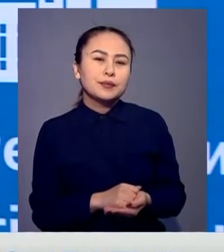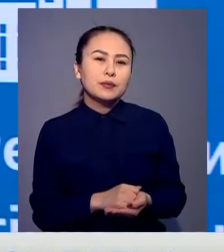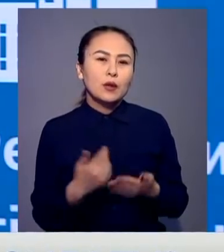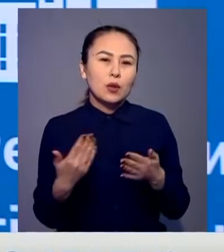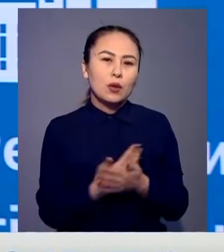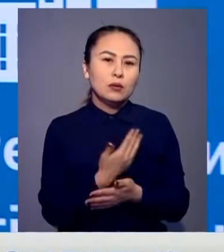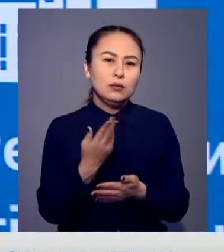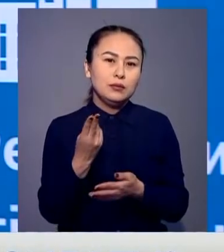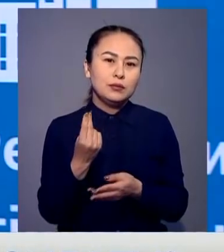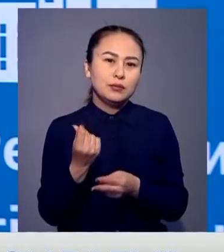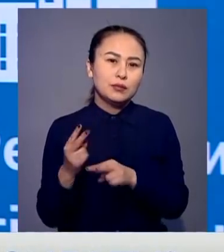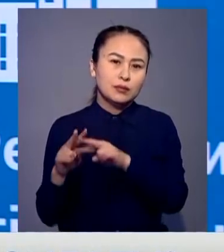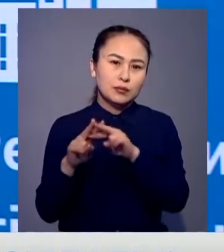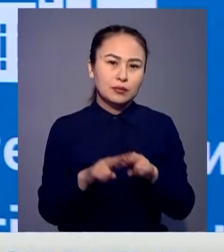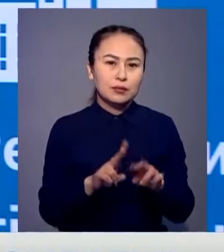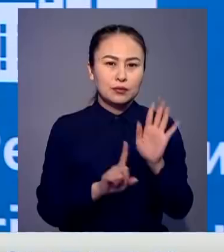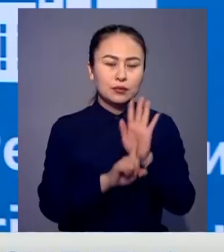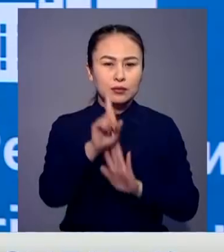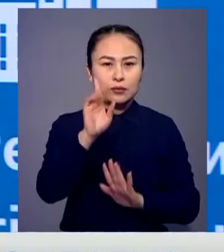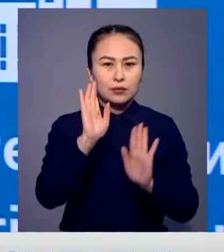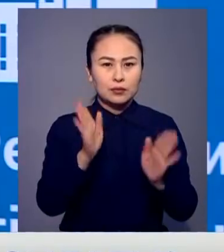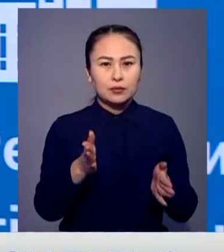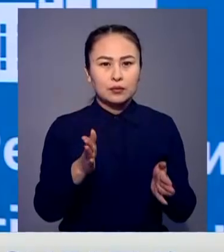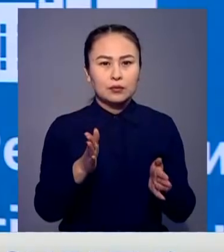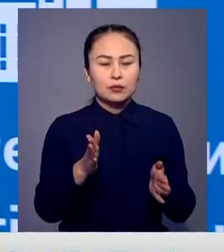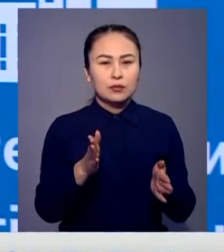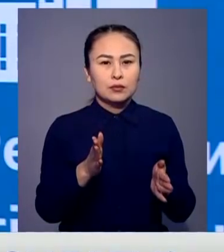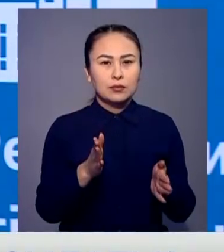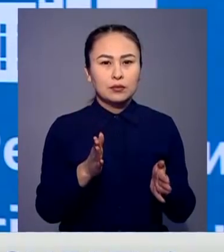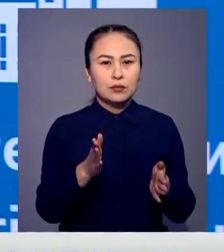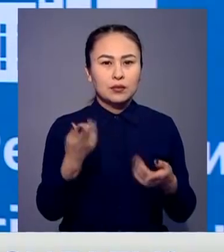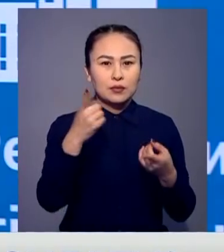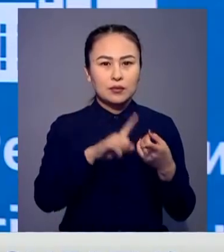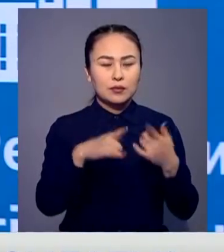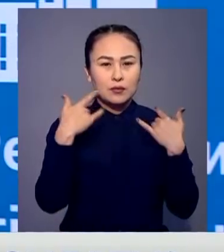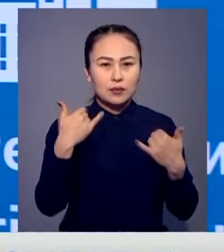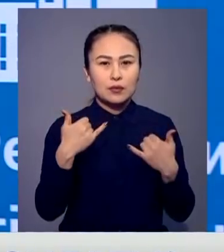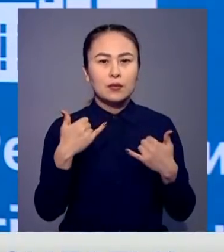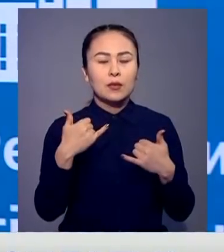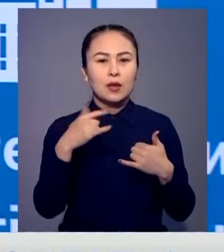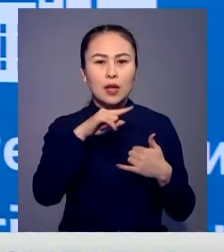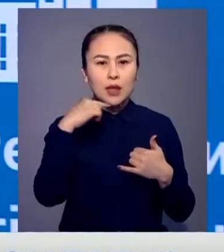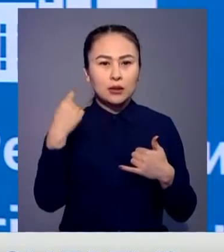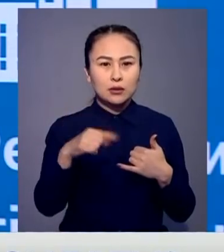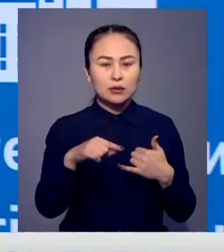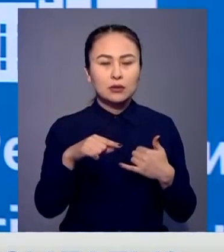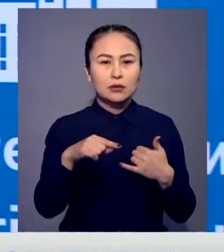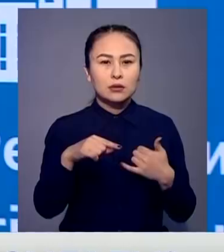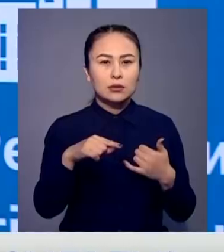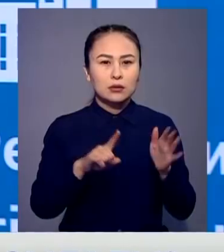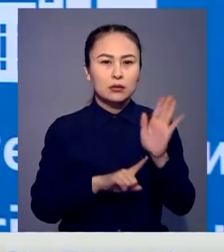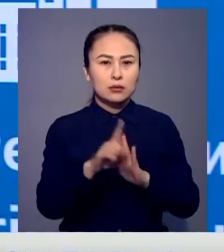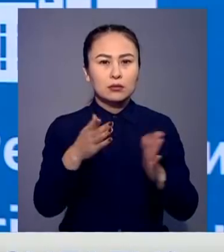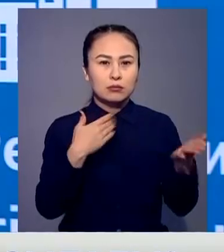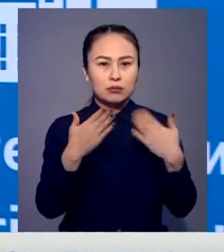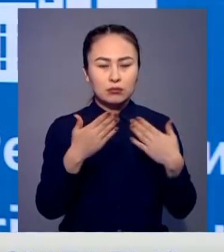кіреді. Осы бойынша қазіргі таңда біз ресейлік әріптестерімізбен араласып жатырмыз. Жақын арада